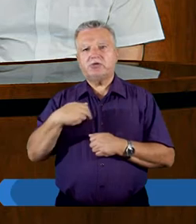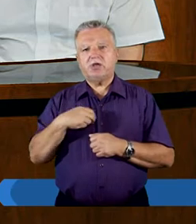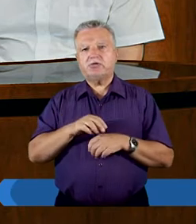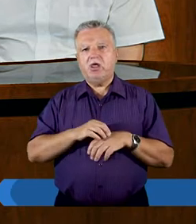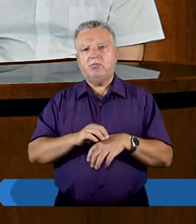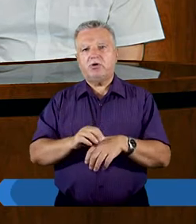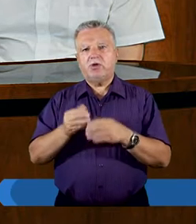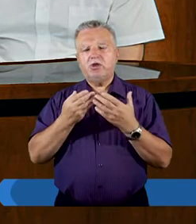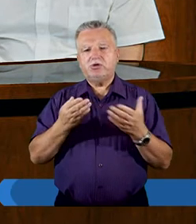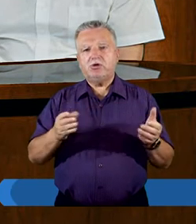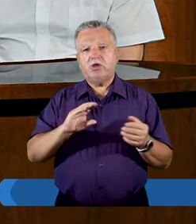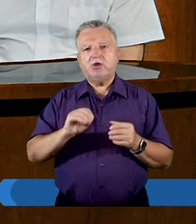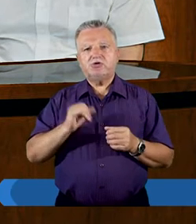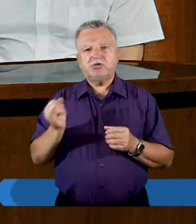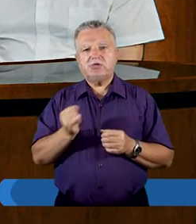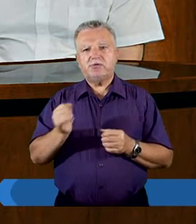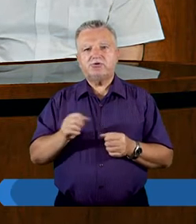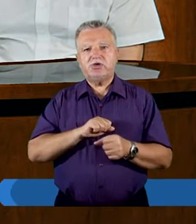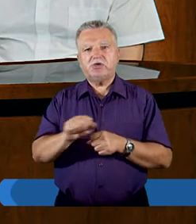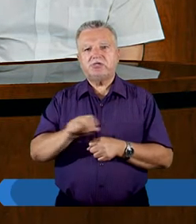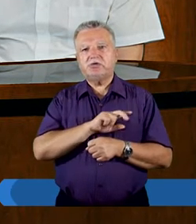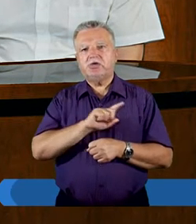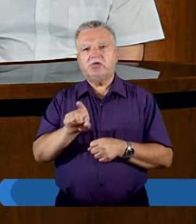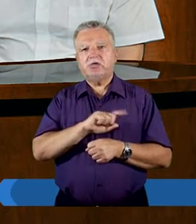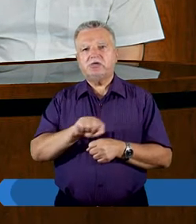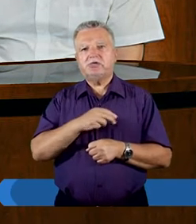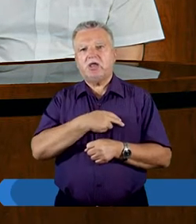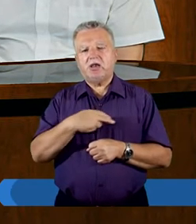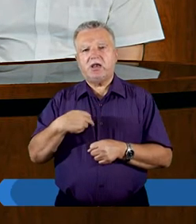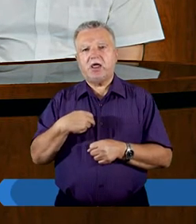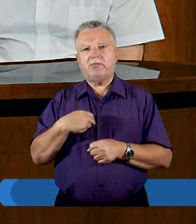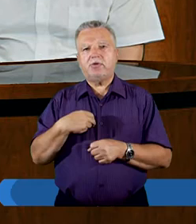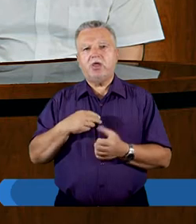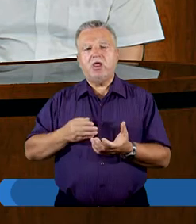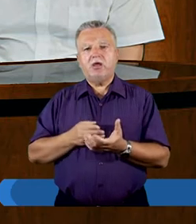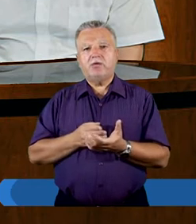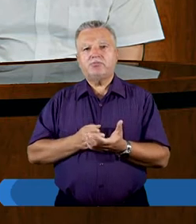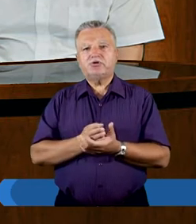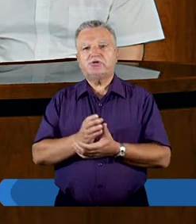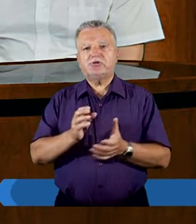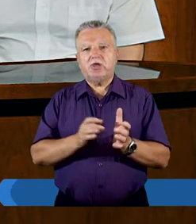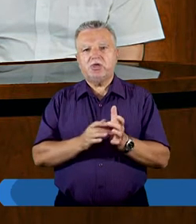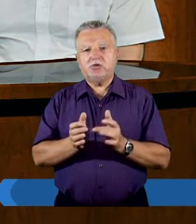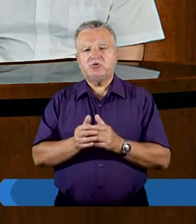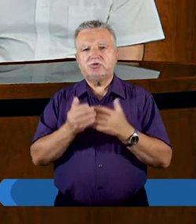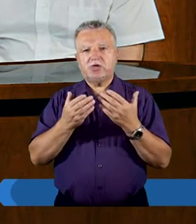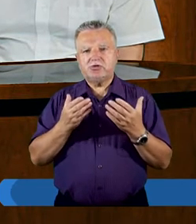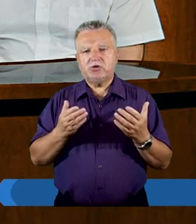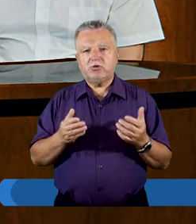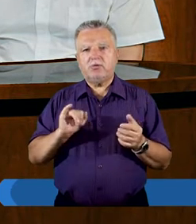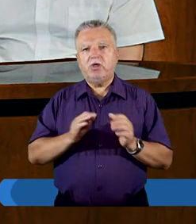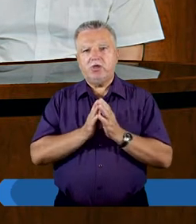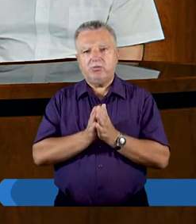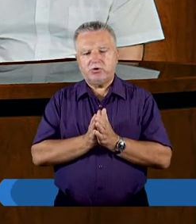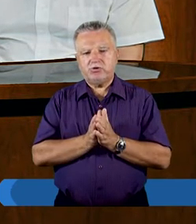prowadź. Dziękujemy Ci, że zawsze z nami jesteś. Przez zasługi Pana Jezusa za to dziękujemy i o